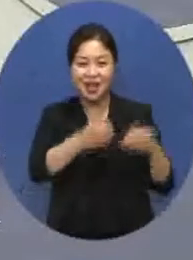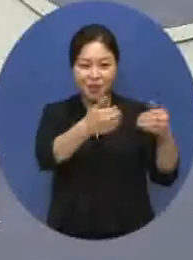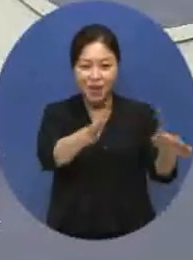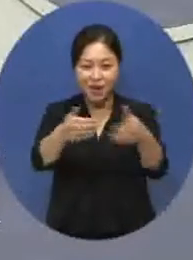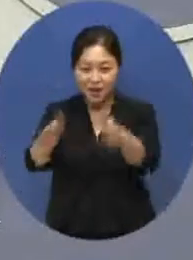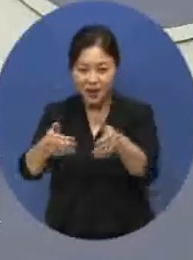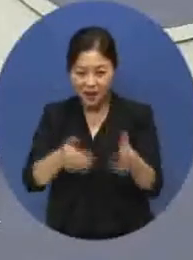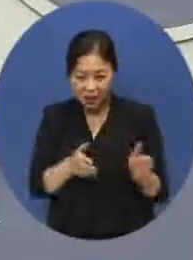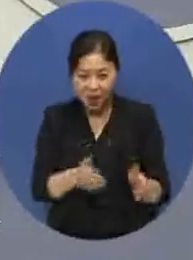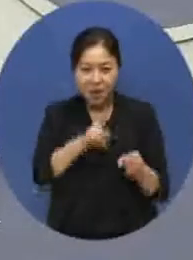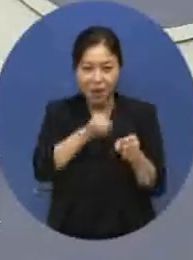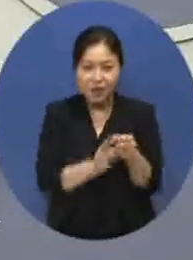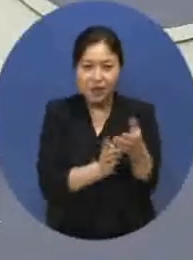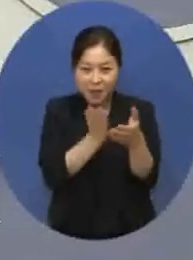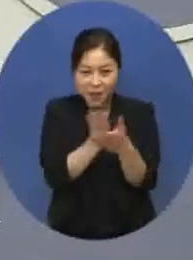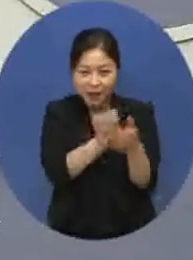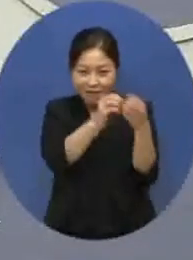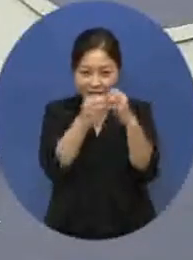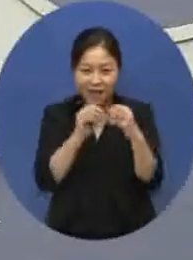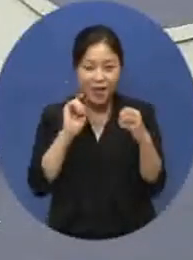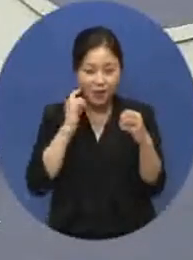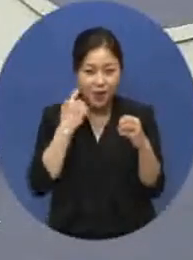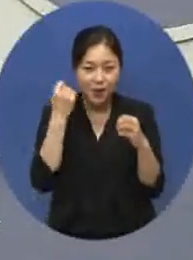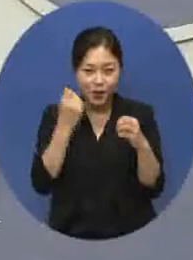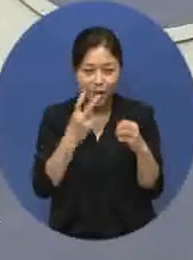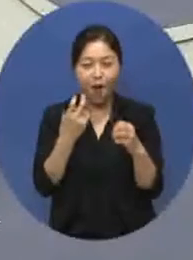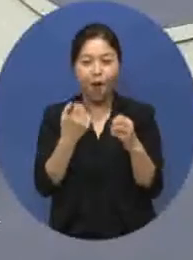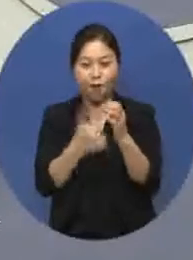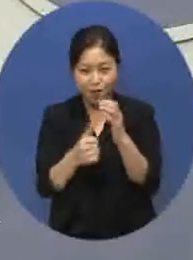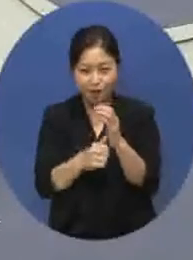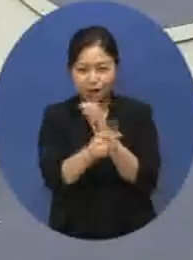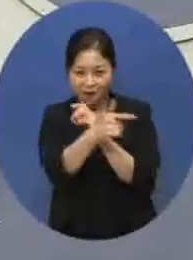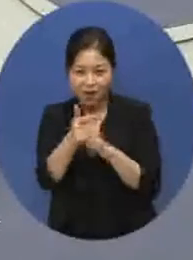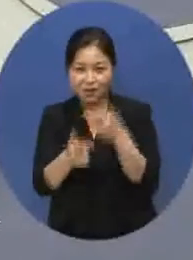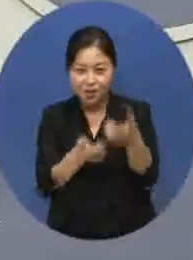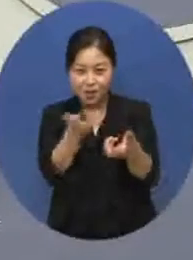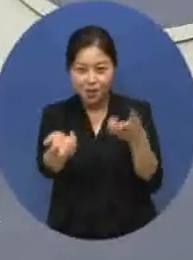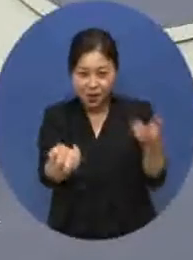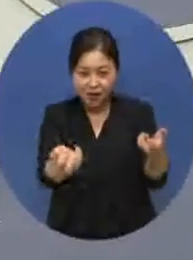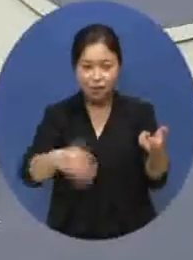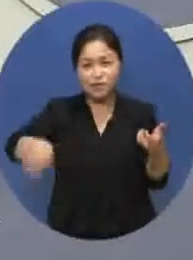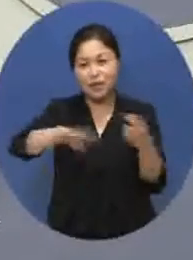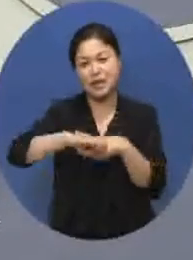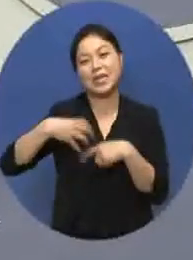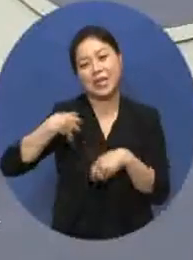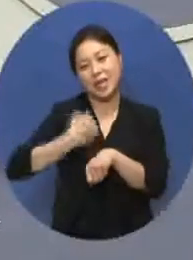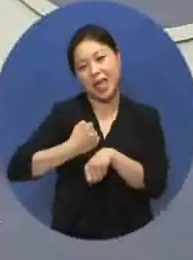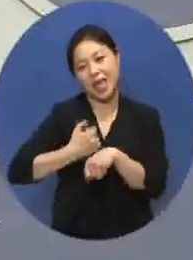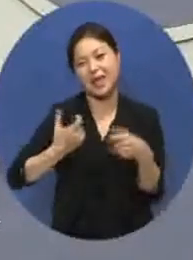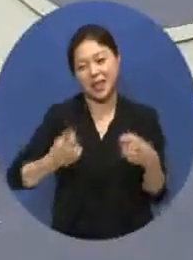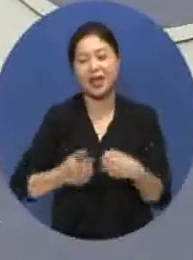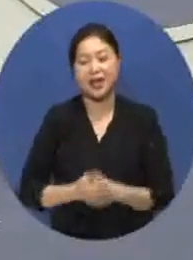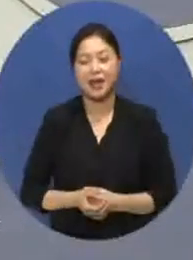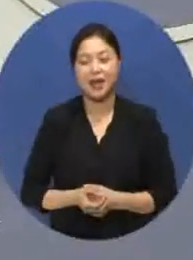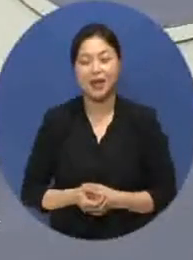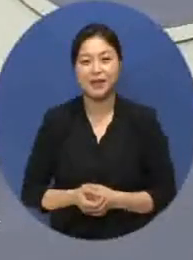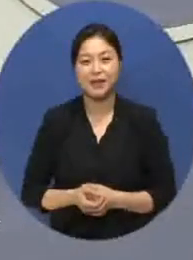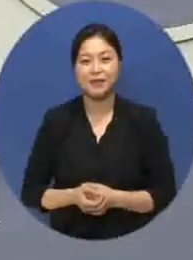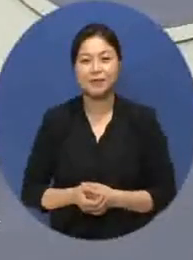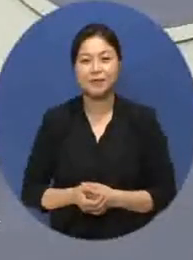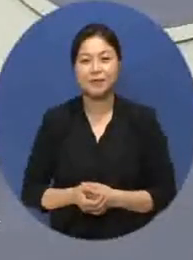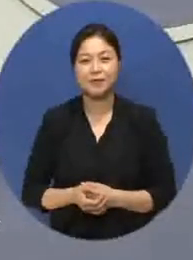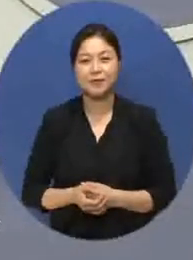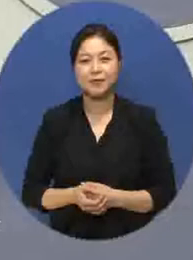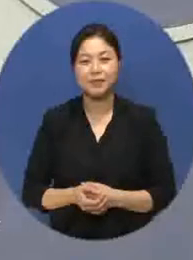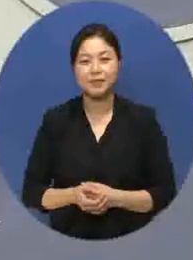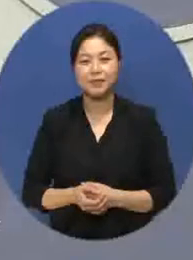맞는 인테리어를 하고 가구를 들여놓는 일은 이제부터 우리 모두가 해야 될 일이다. 이렇게 보시면 될 것 같습니다. 네.